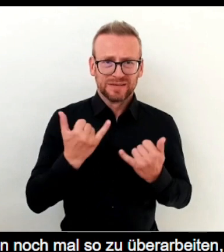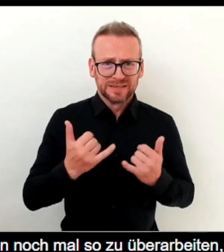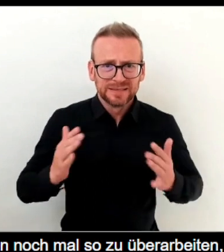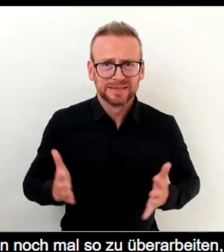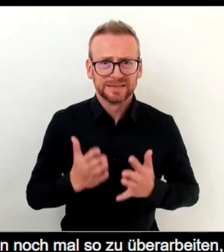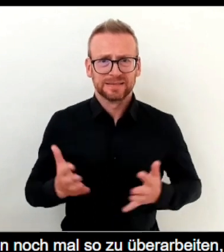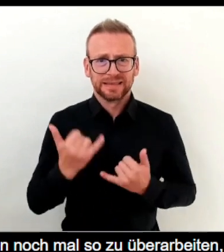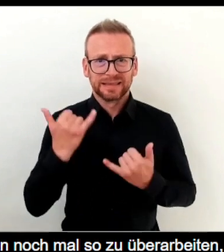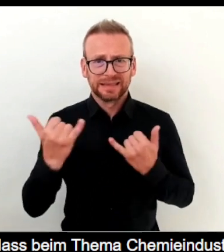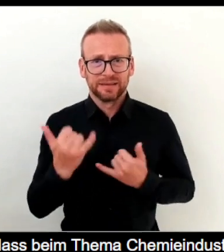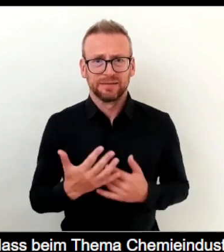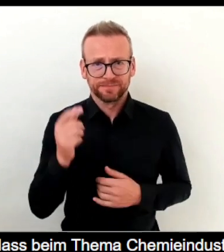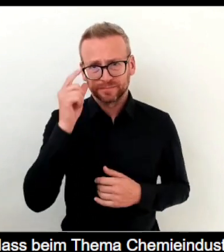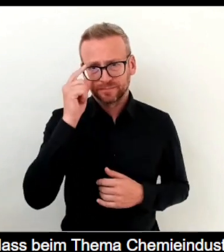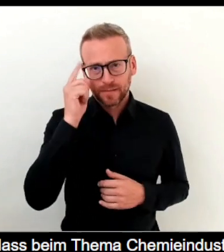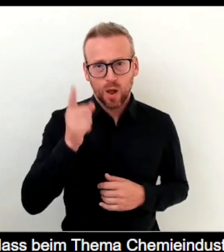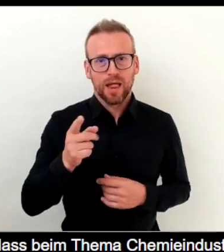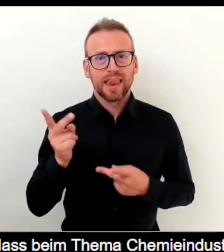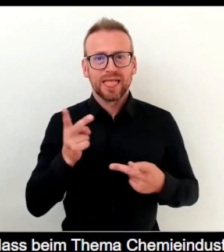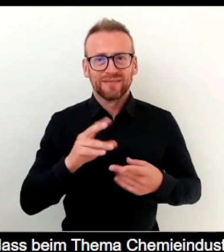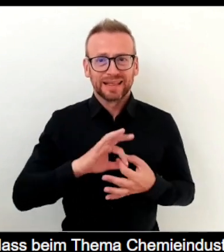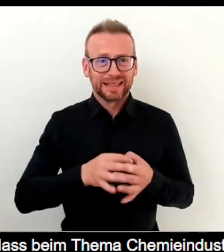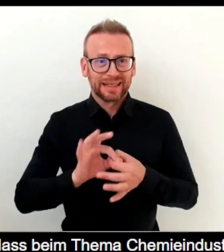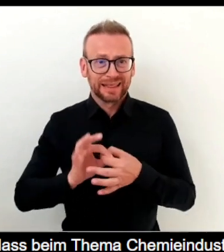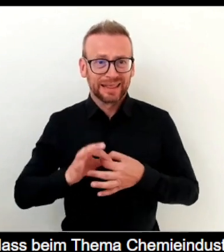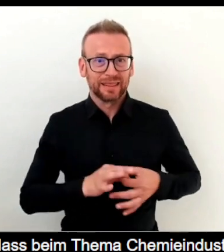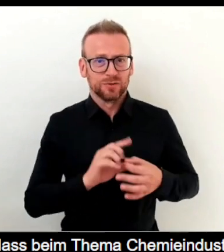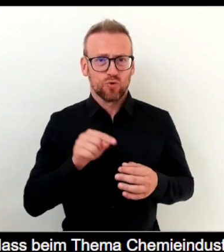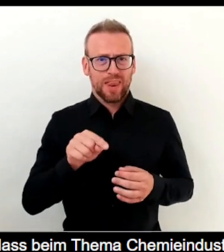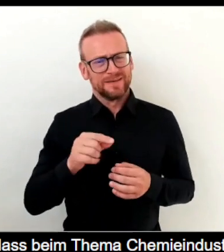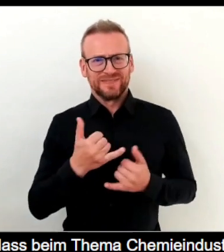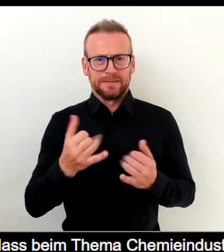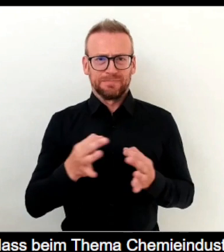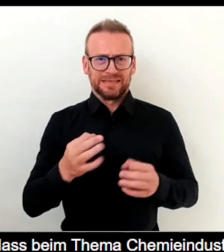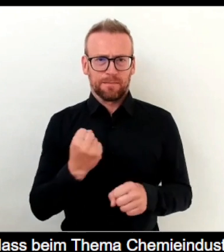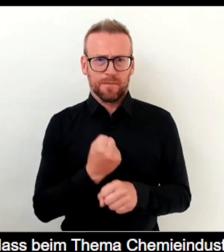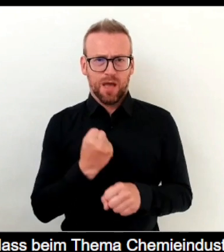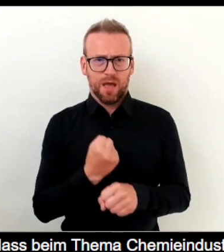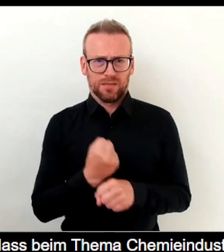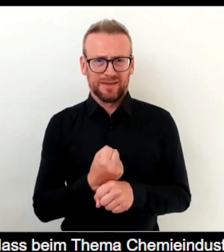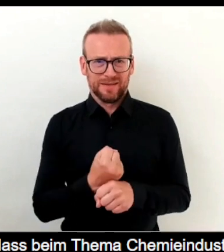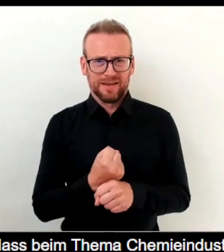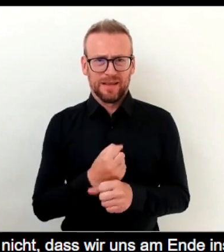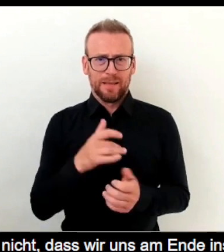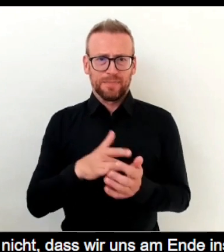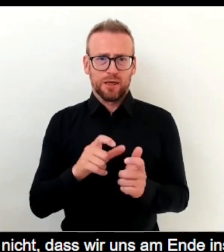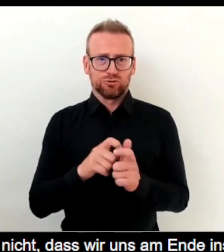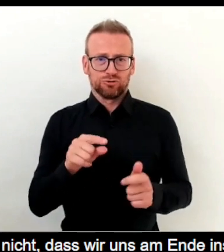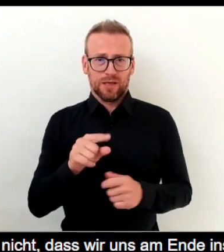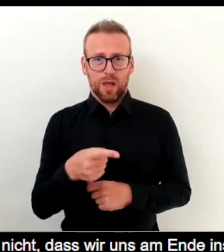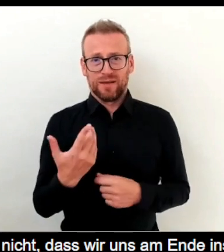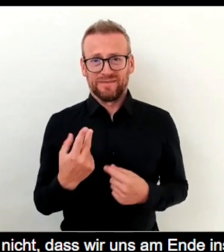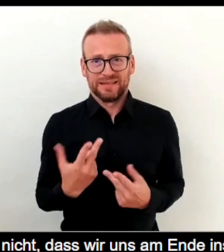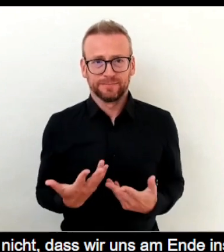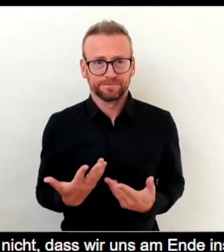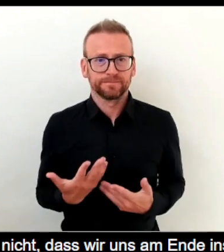entscheidend mitwirken, keine Aufteilung zur Strompreiszone. Zweiter Punkt, die Regionalität. Das fanden